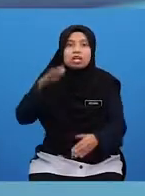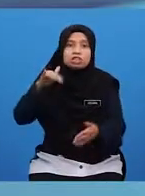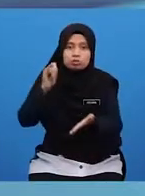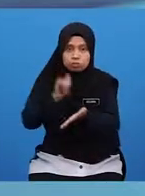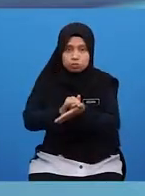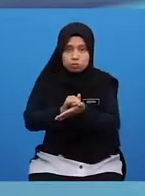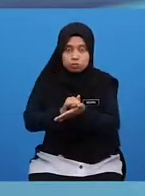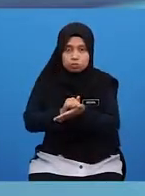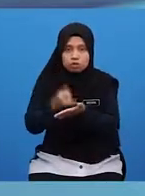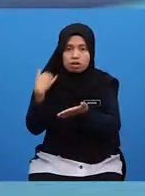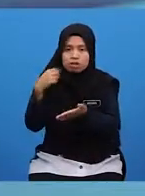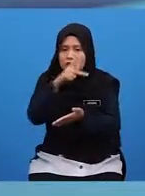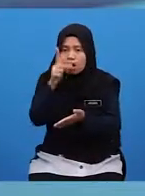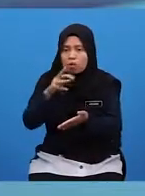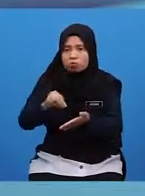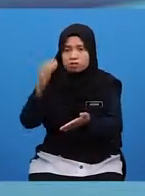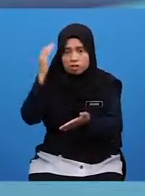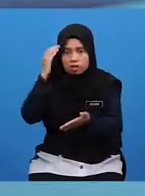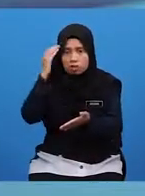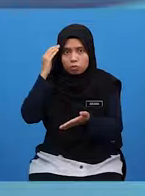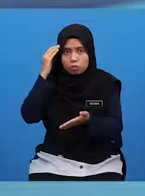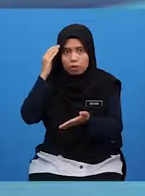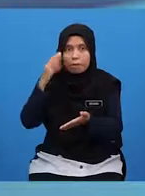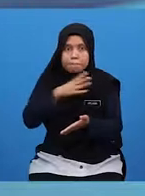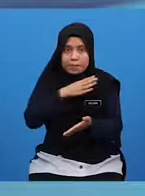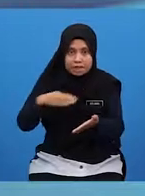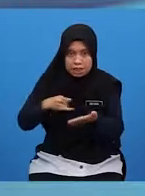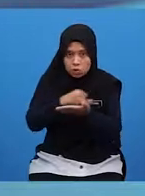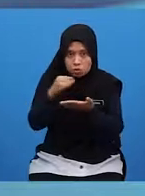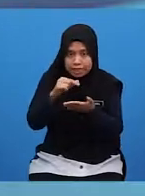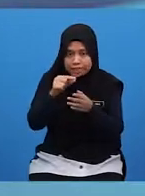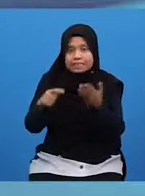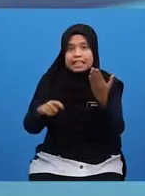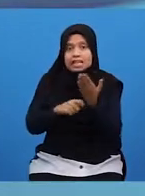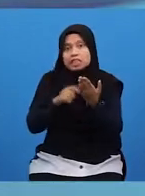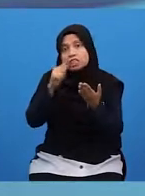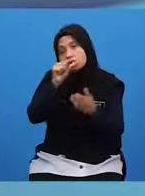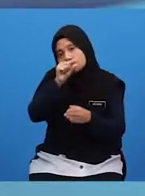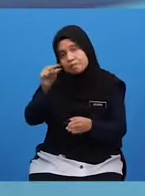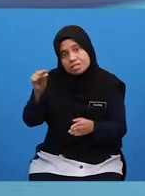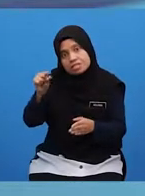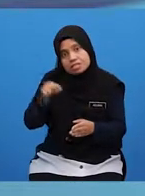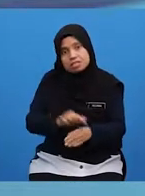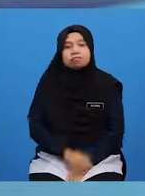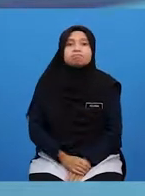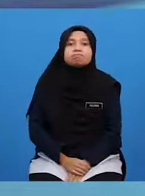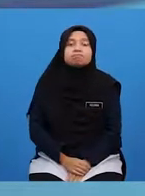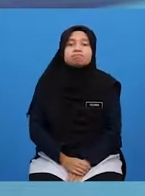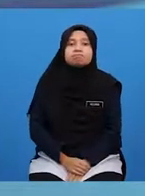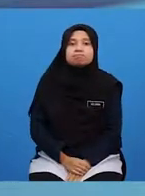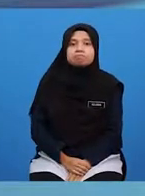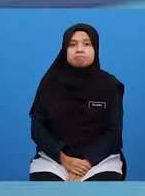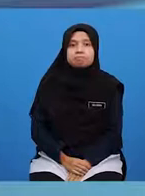itu, adakah murid-murid tahu maksud batik lukis teknik satu lapis? Ya, betul